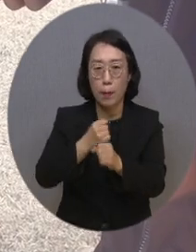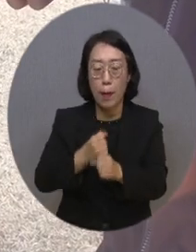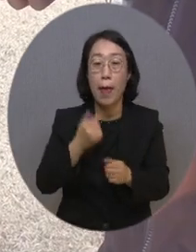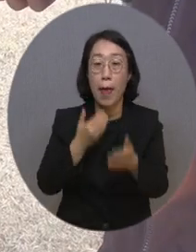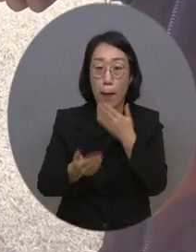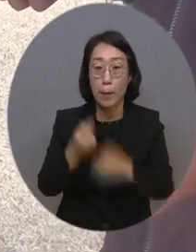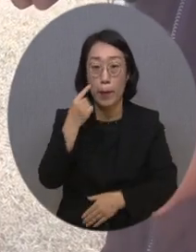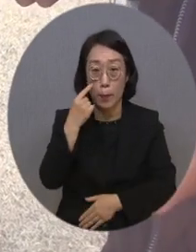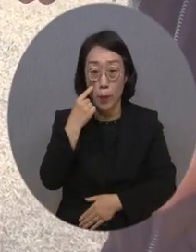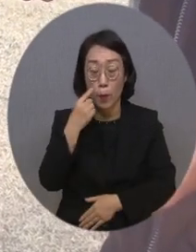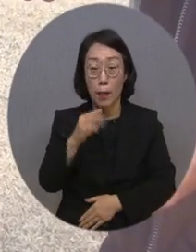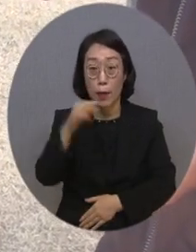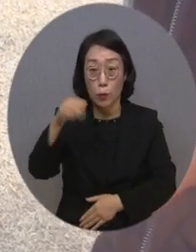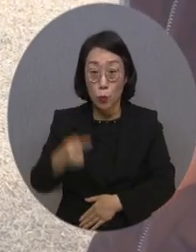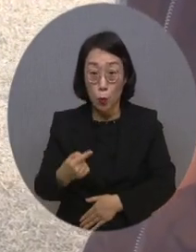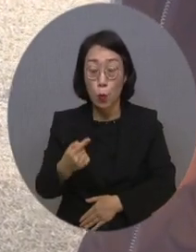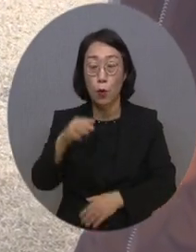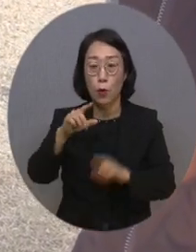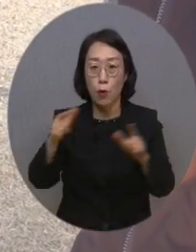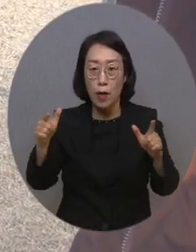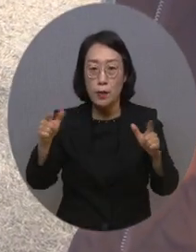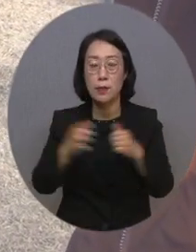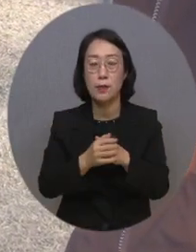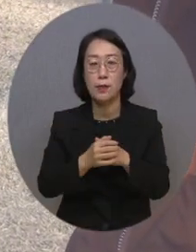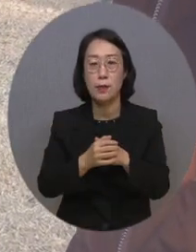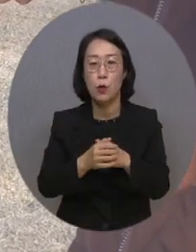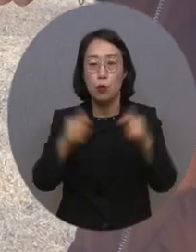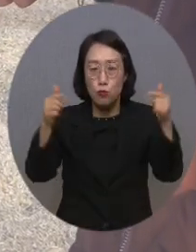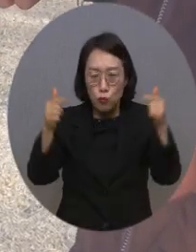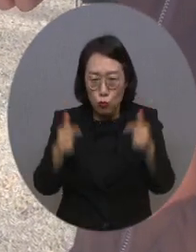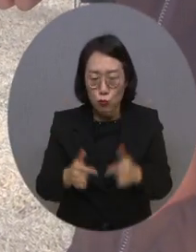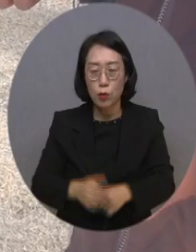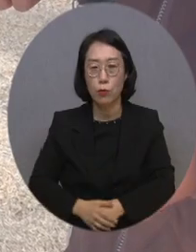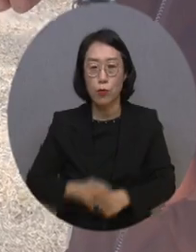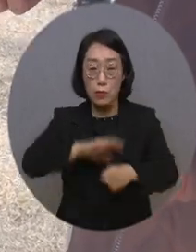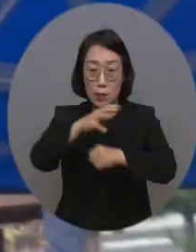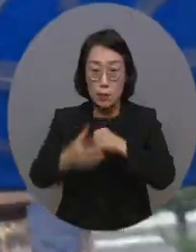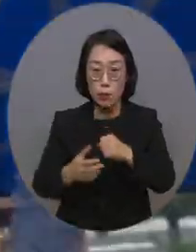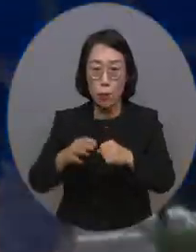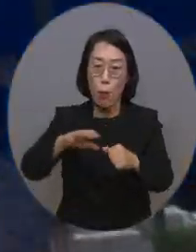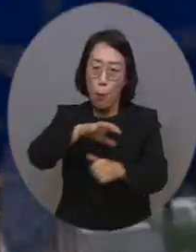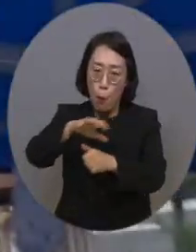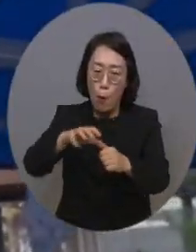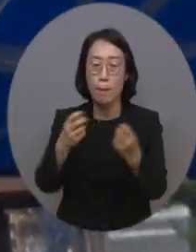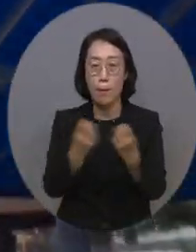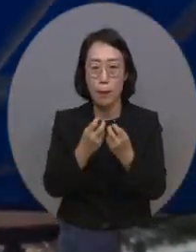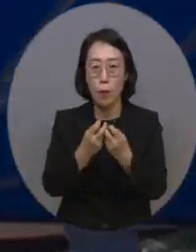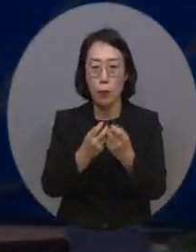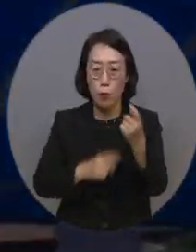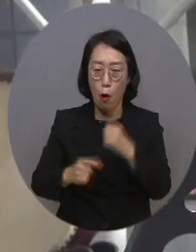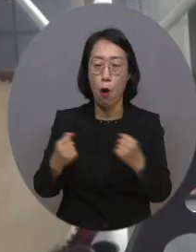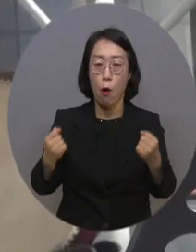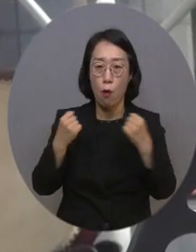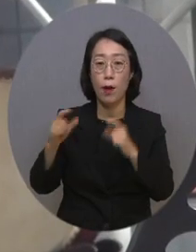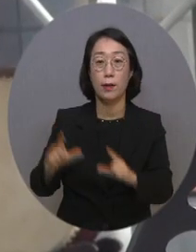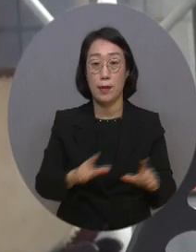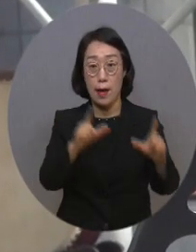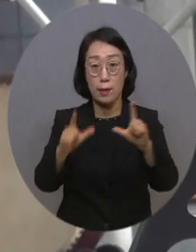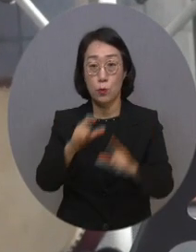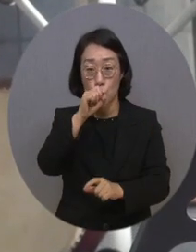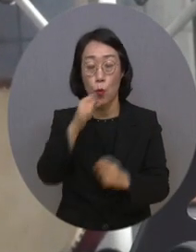탄소 배출을 줄이려는 노력, 우리가 사는 지구를 더 오래 보존하는 길, 더 건강하게 살 수 있는